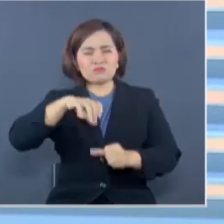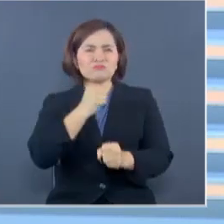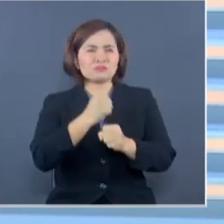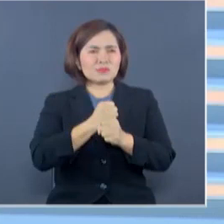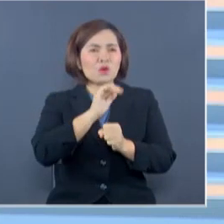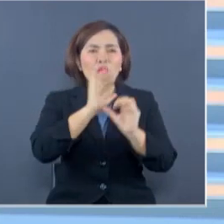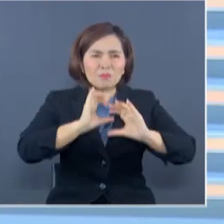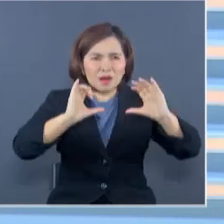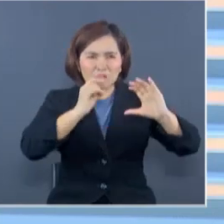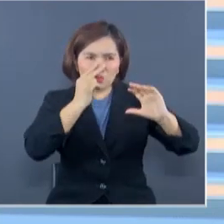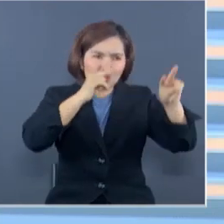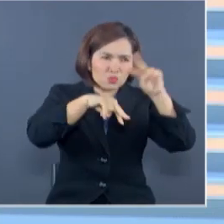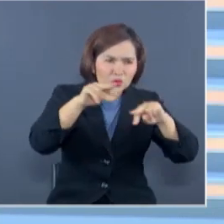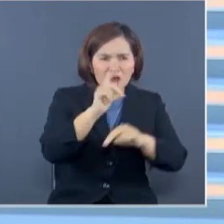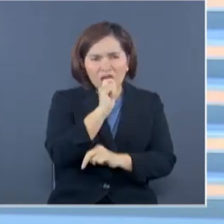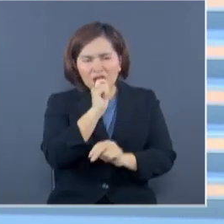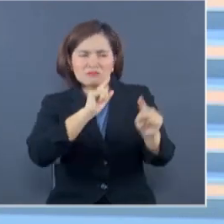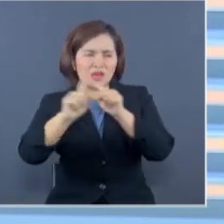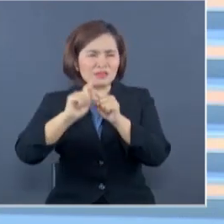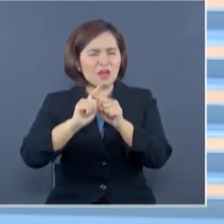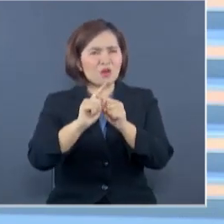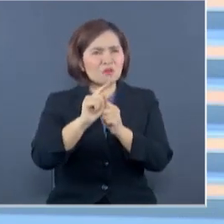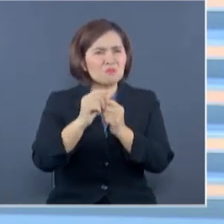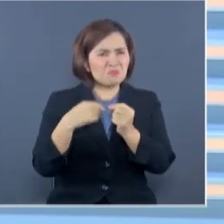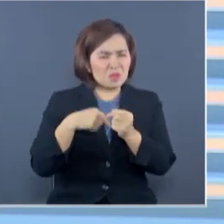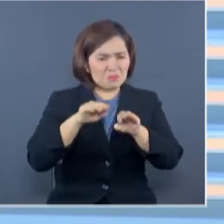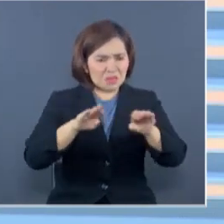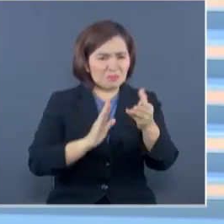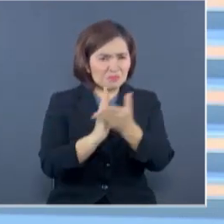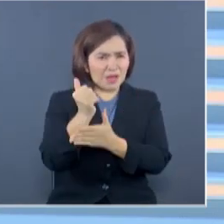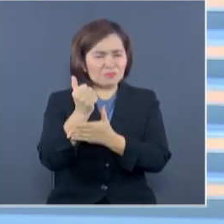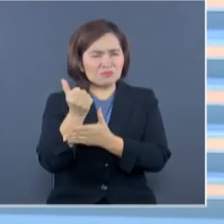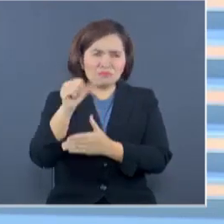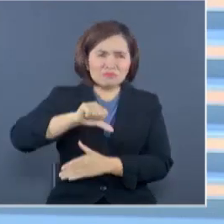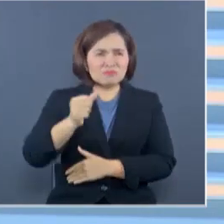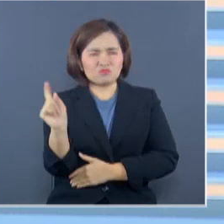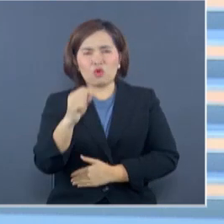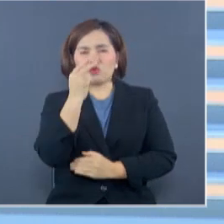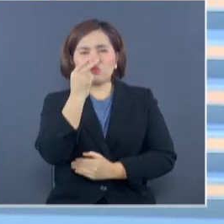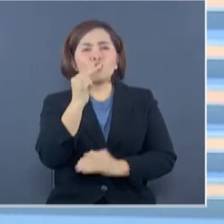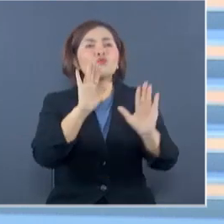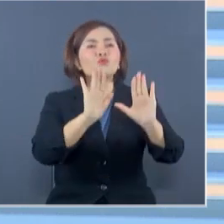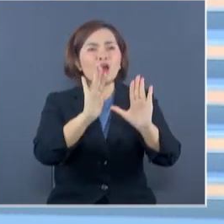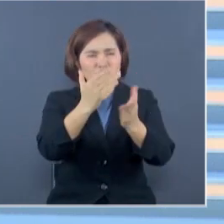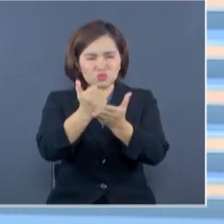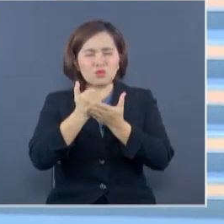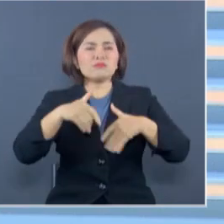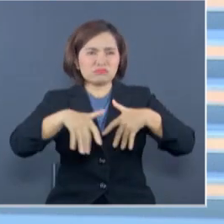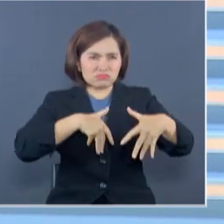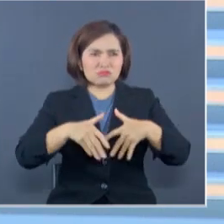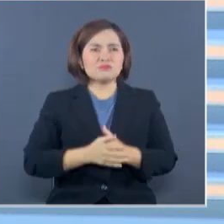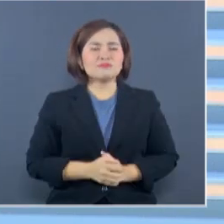ด้วยนะในการตรวจสอบพวกอาหารต่างๆที่ขายตามที่ต่างๆเนี่ยถูกสุขลักษณะวัตถุดิบมาจากไหนอย่างไรนะครับคุณผู้ชมฮะ